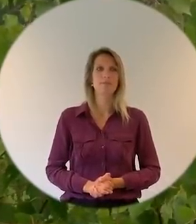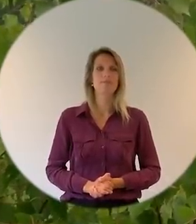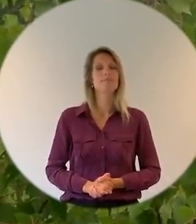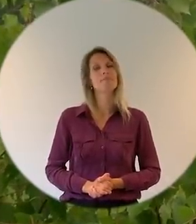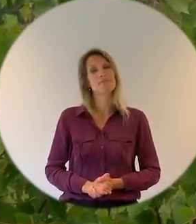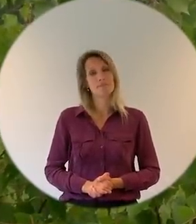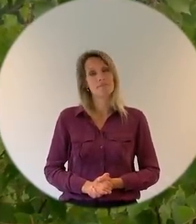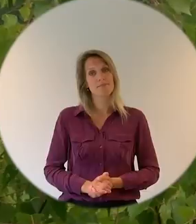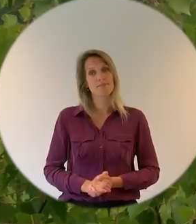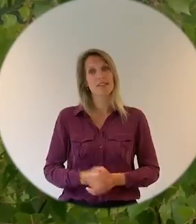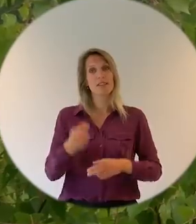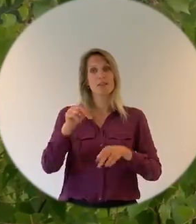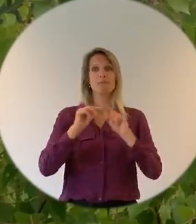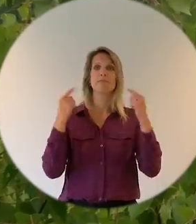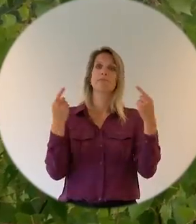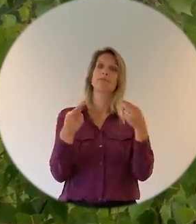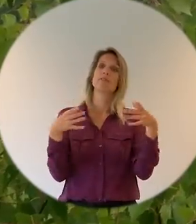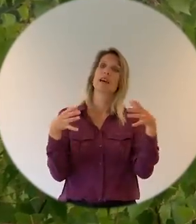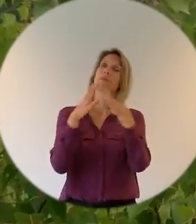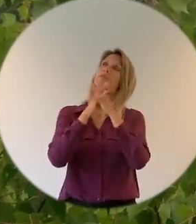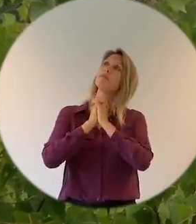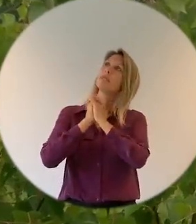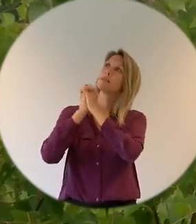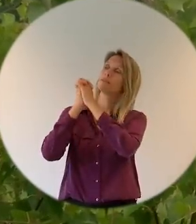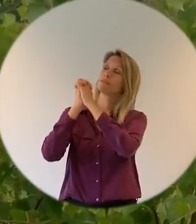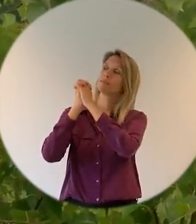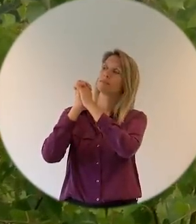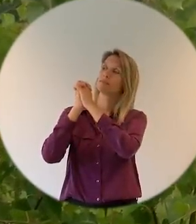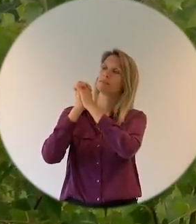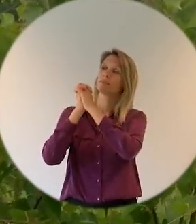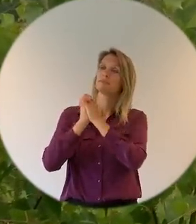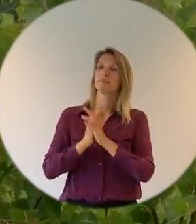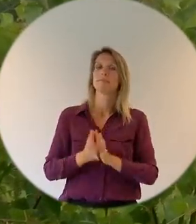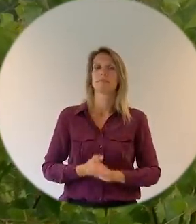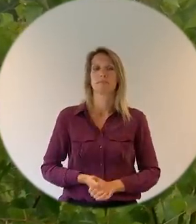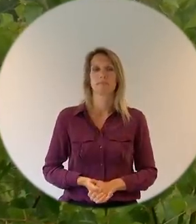Wij gaan nu samen naar onze God toe in gebed.